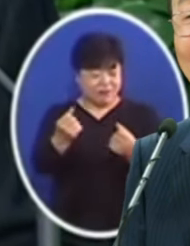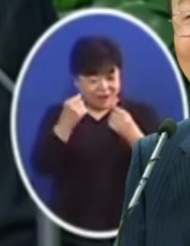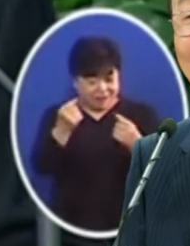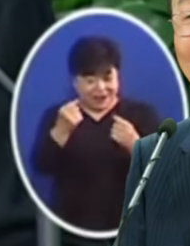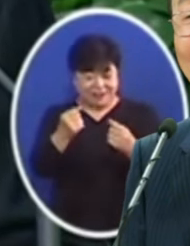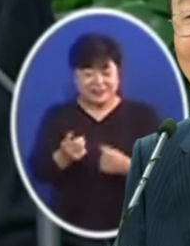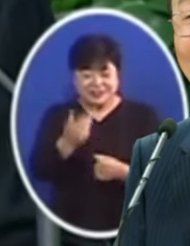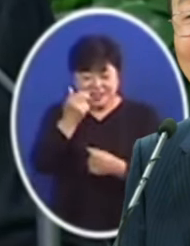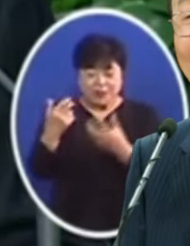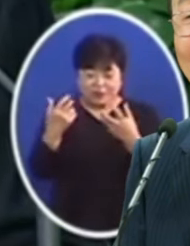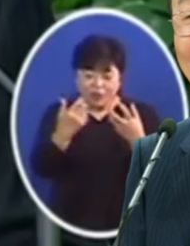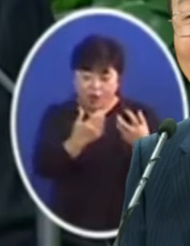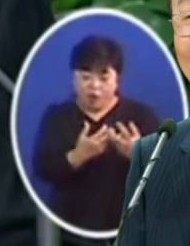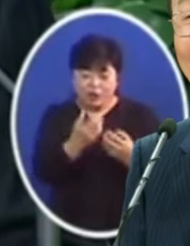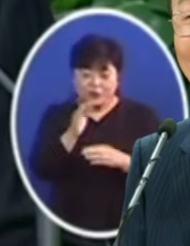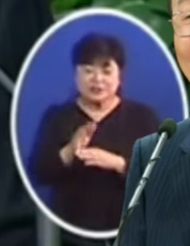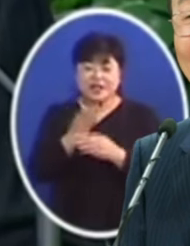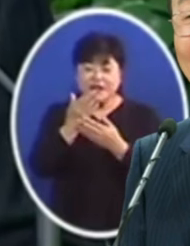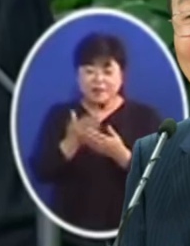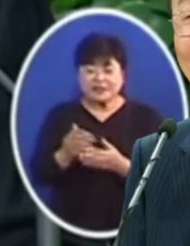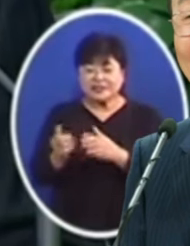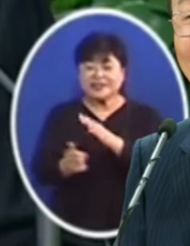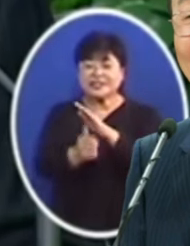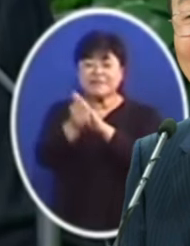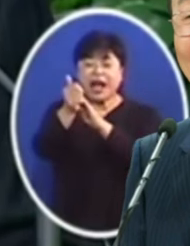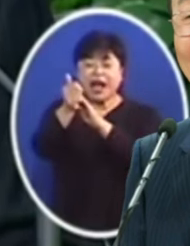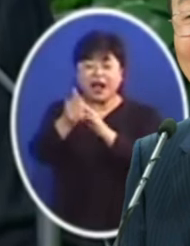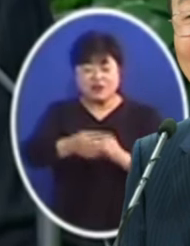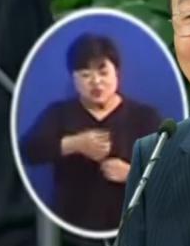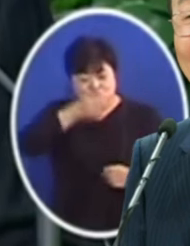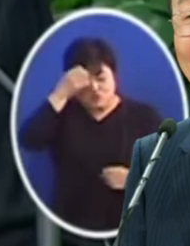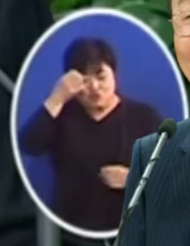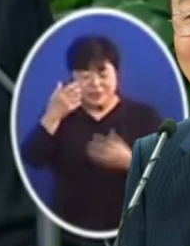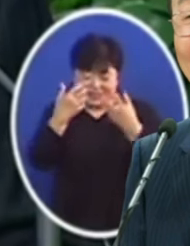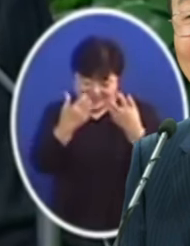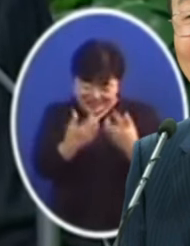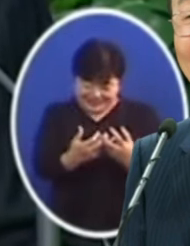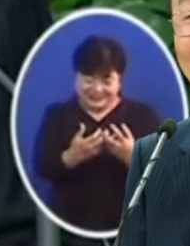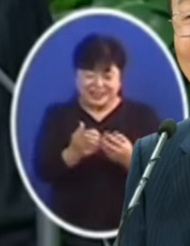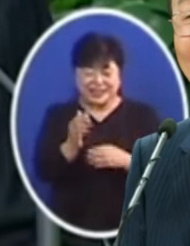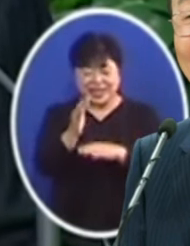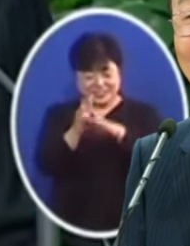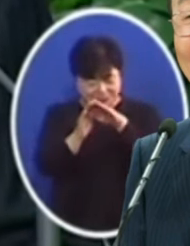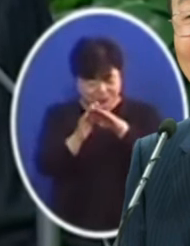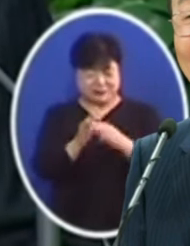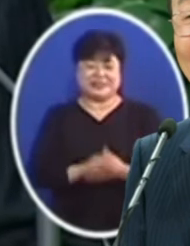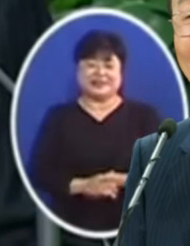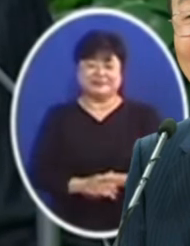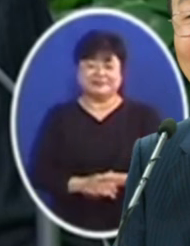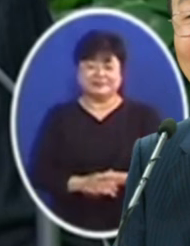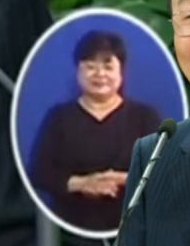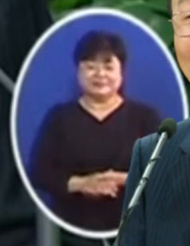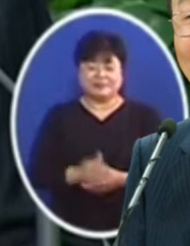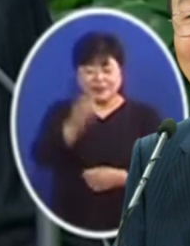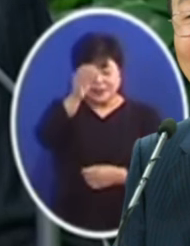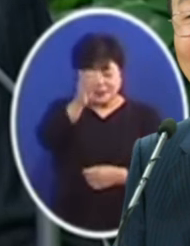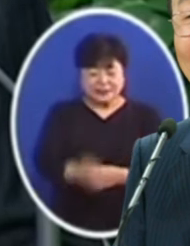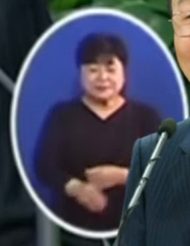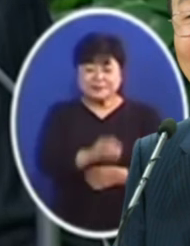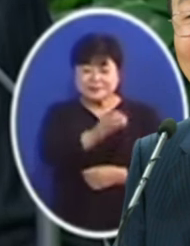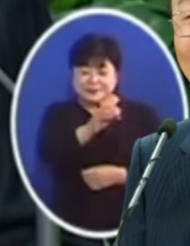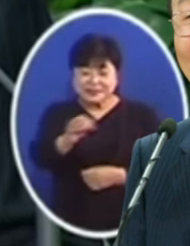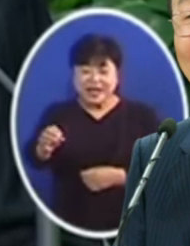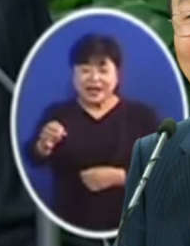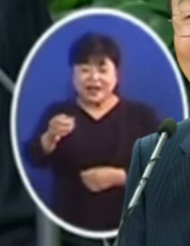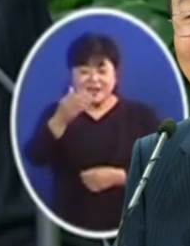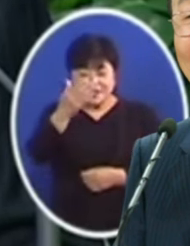강건하고 생명을 얻되 넘치게 얻는 희망과 꿈이 가득하게 채워지게 되는 것입니다. 십자가는 여러분과